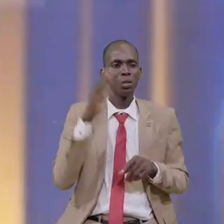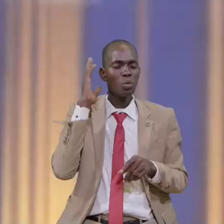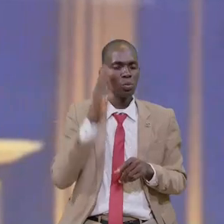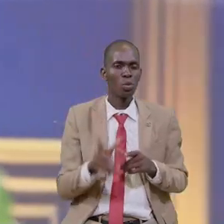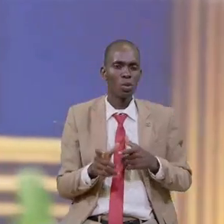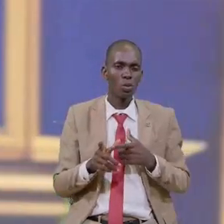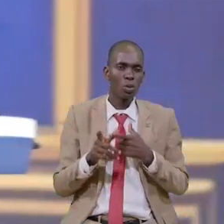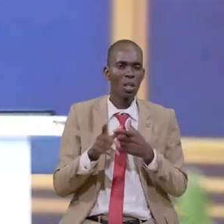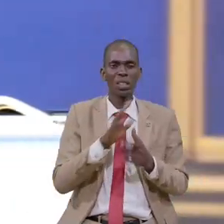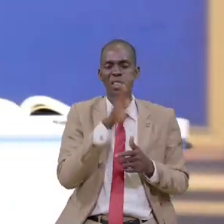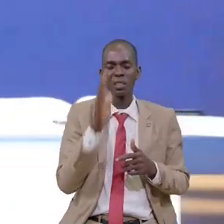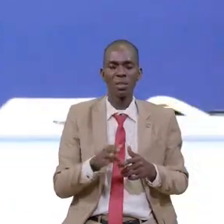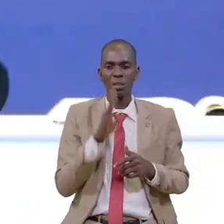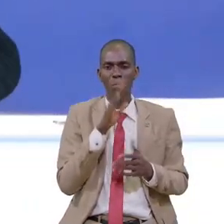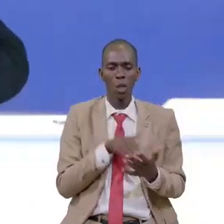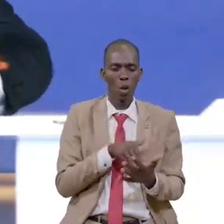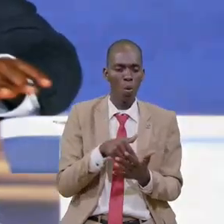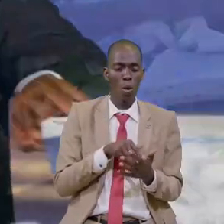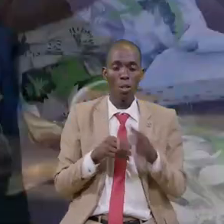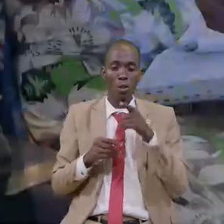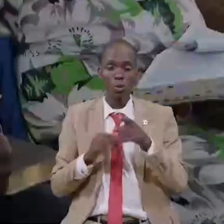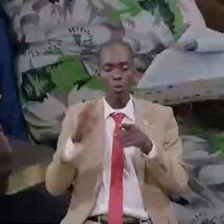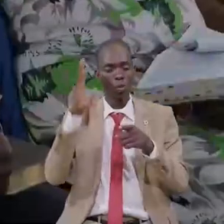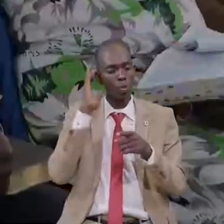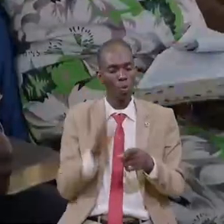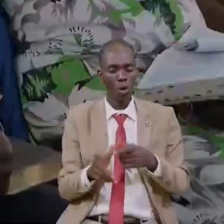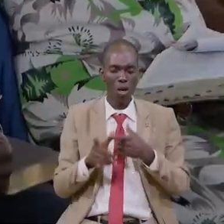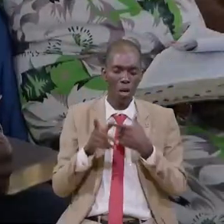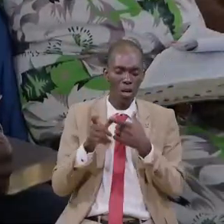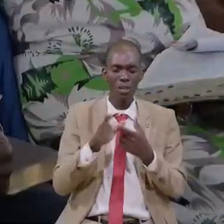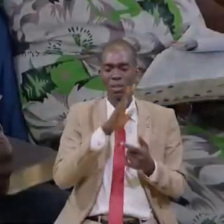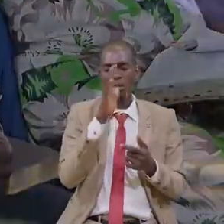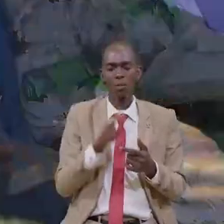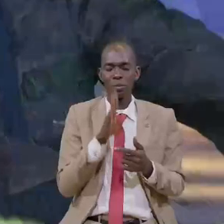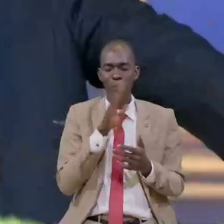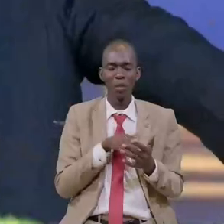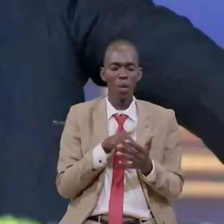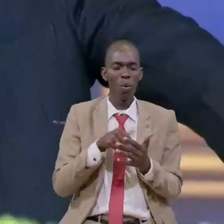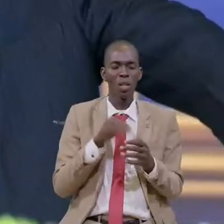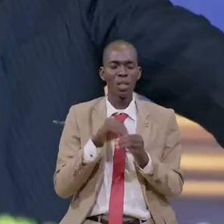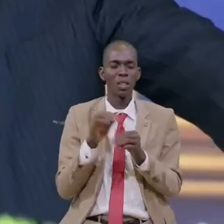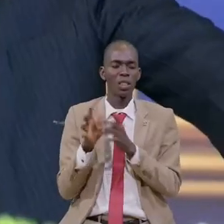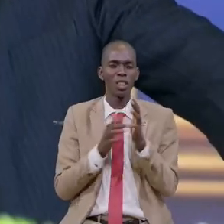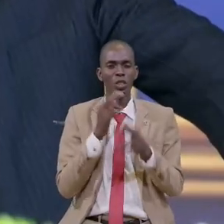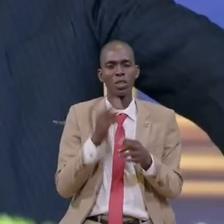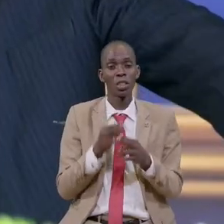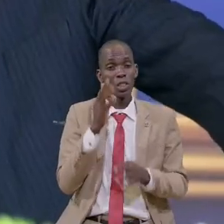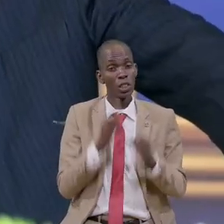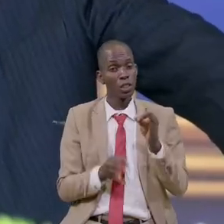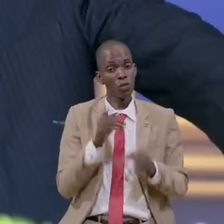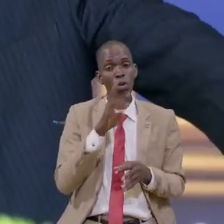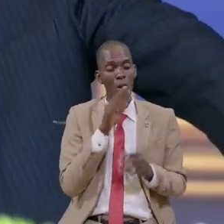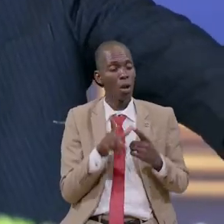Toi, tu vas courir et tu ne te lasseras pas. Si tu cours, pourquoi tu cours? Tu as